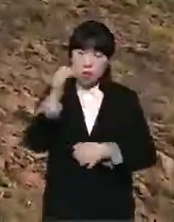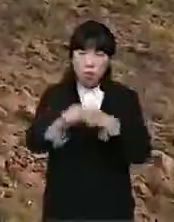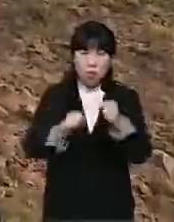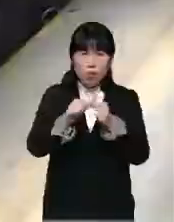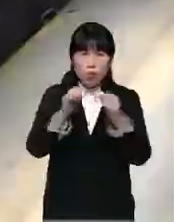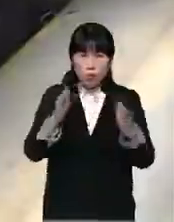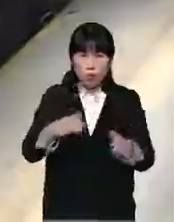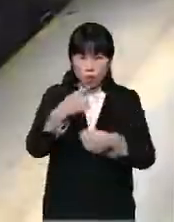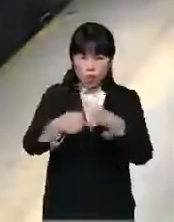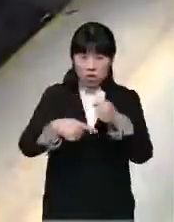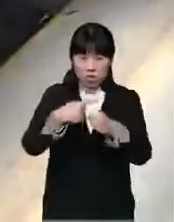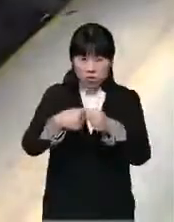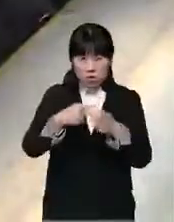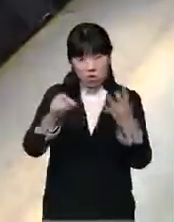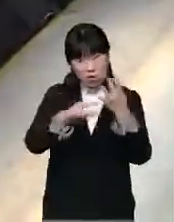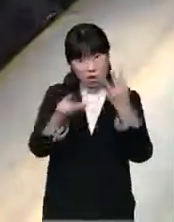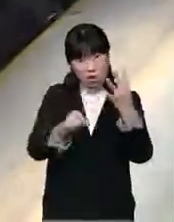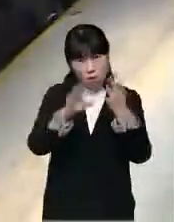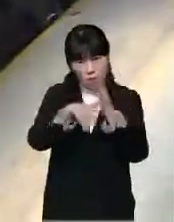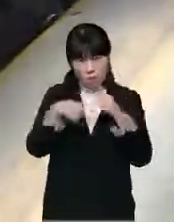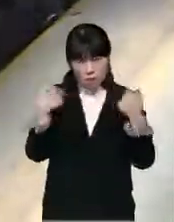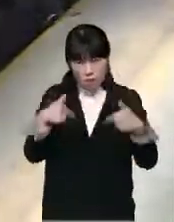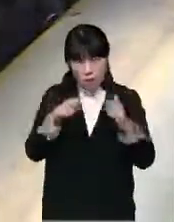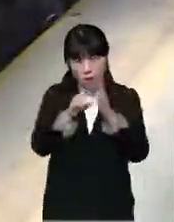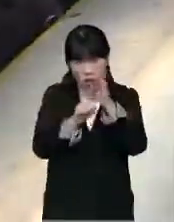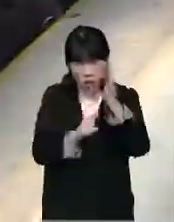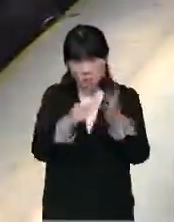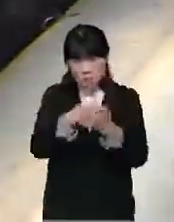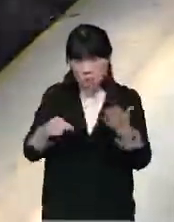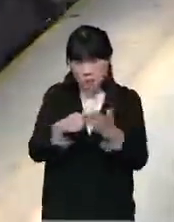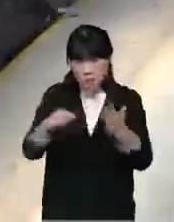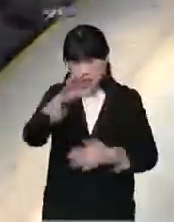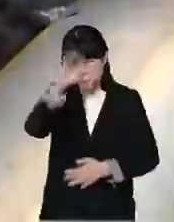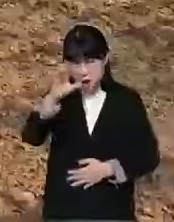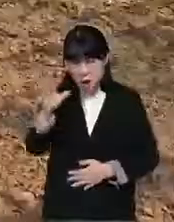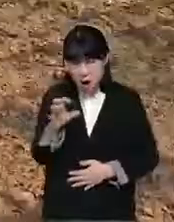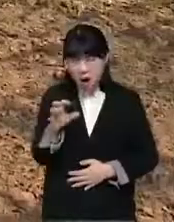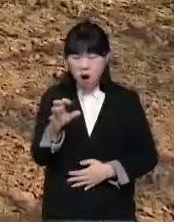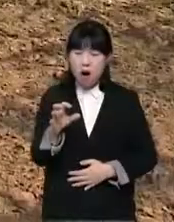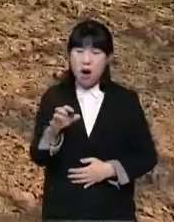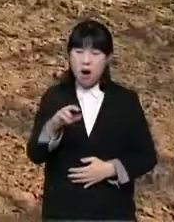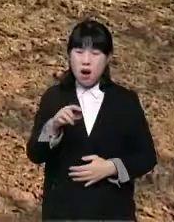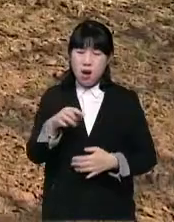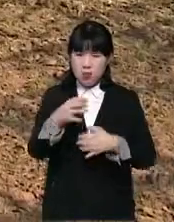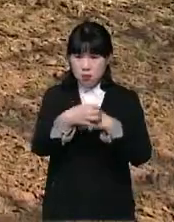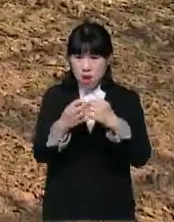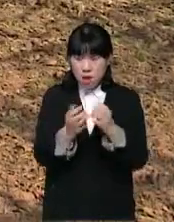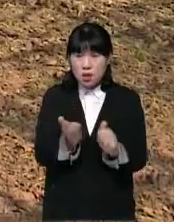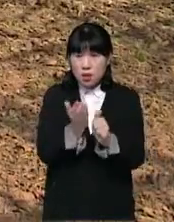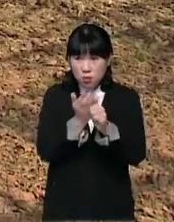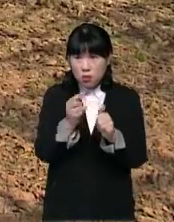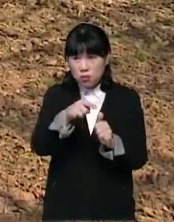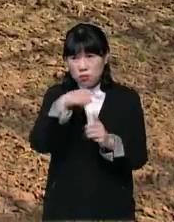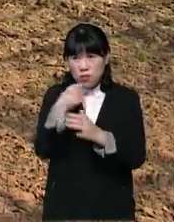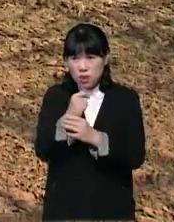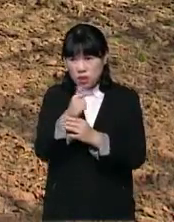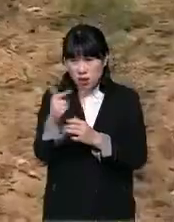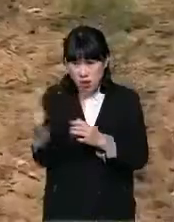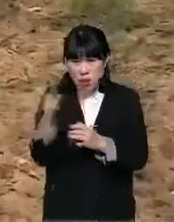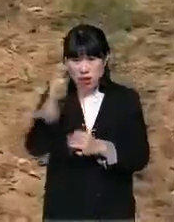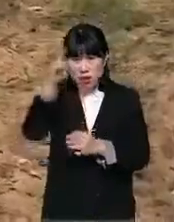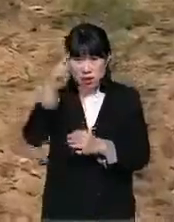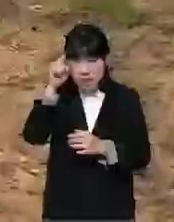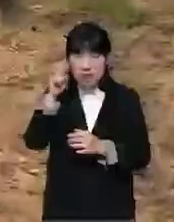해마다 4월 좋은 피해가 속출하는 가운데 과수 농가 들도 기상 변화에 맞서기 위해 안간힘을 쏟고 있습니다